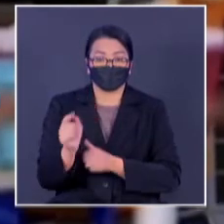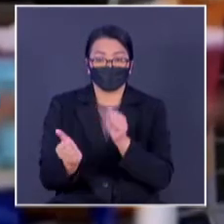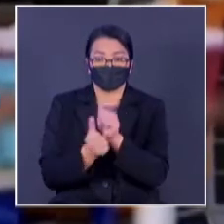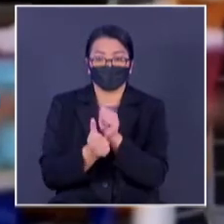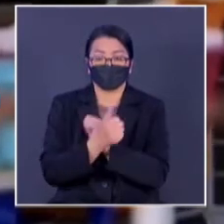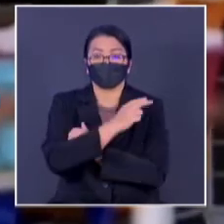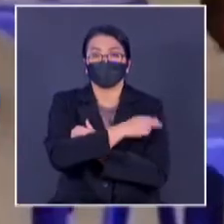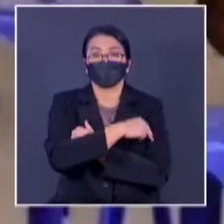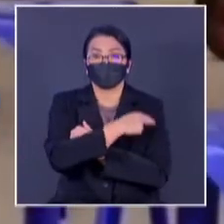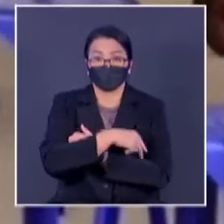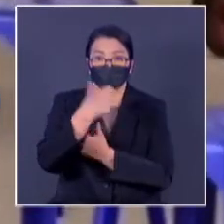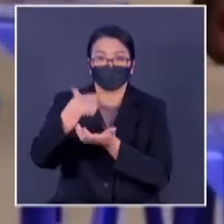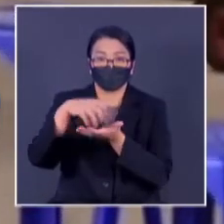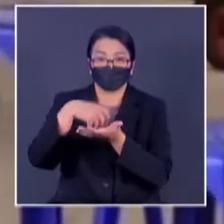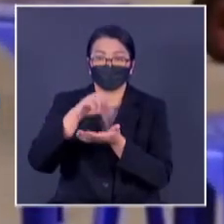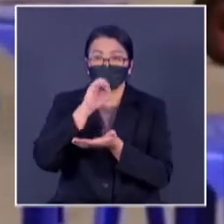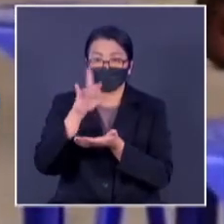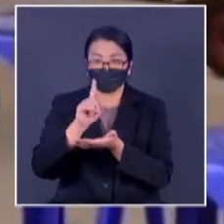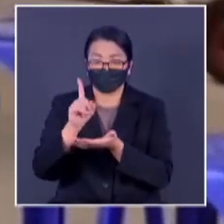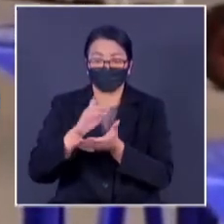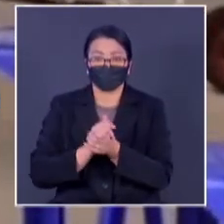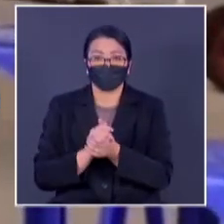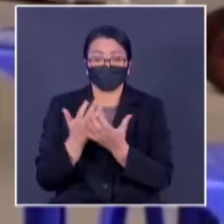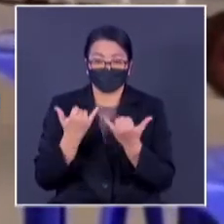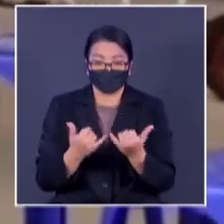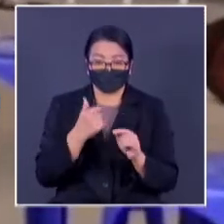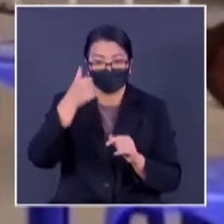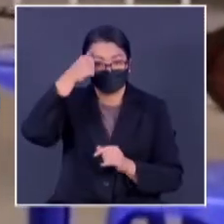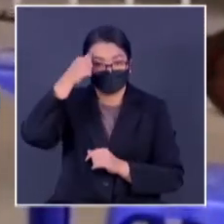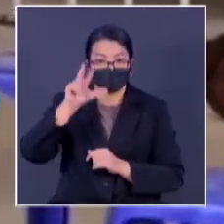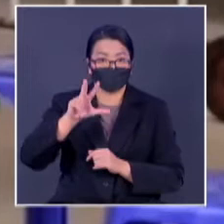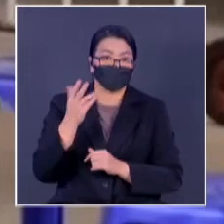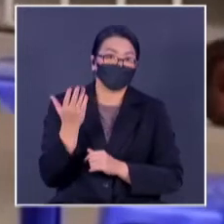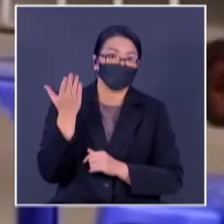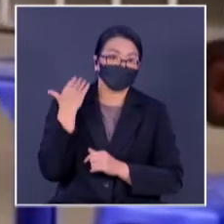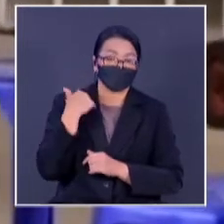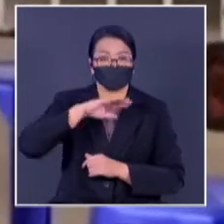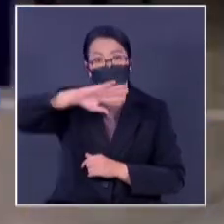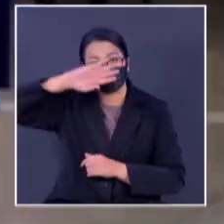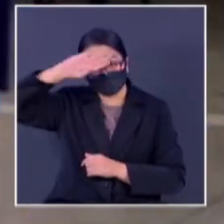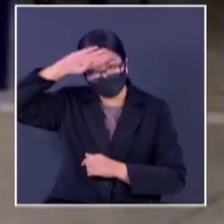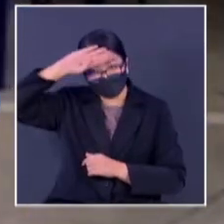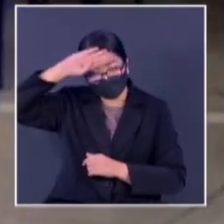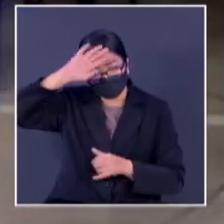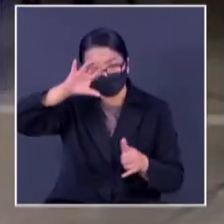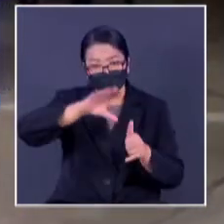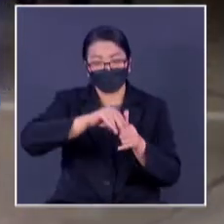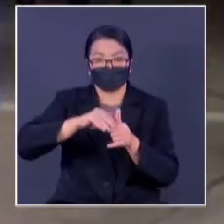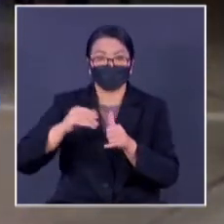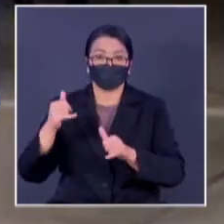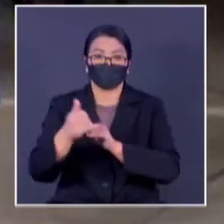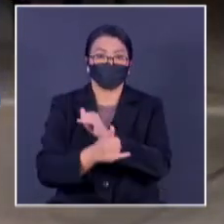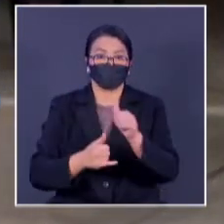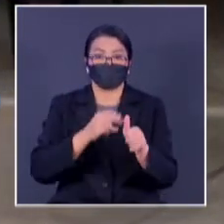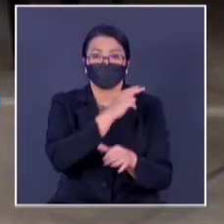ราชนครราชสีมาท่านเปิดเผยนะครับบอกว่าในช่วง3วันที่ผ่านมามีผู้ป่วยโควิดเนี่ยมาเข้ารับการรักษ